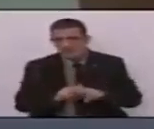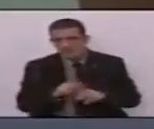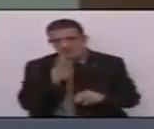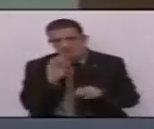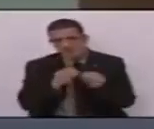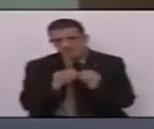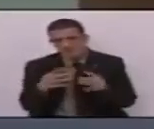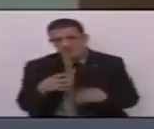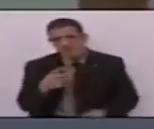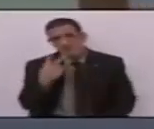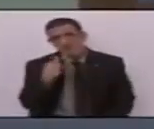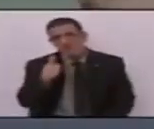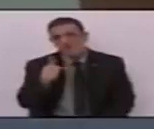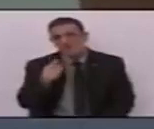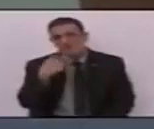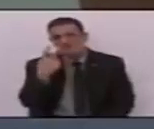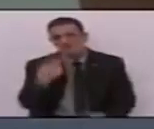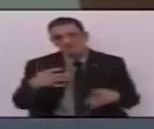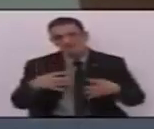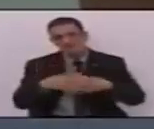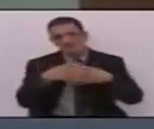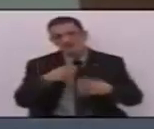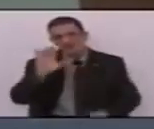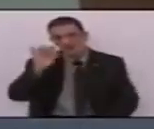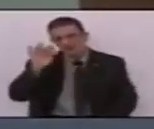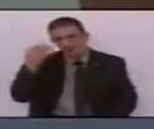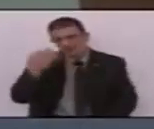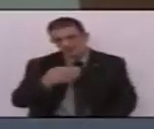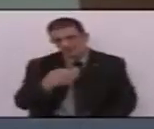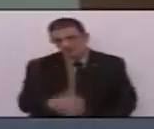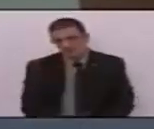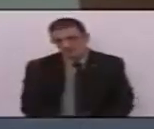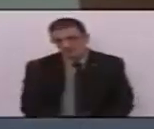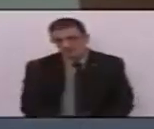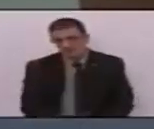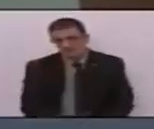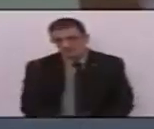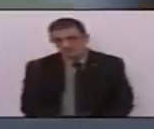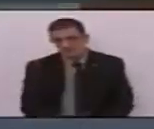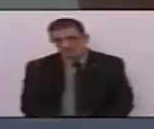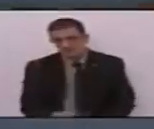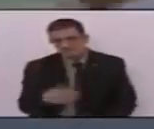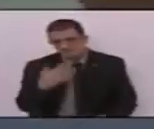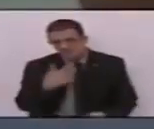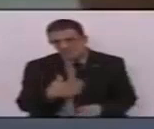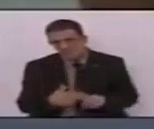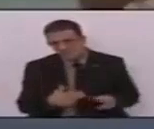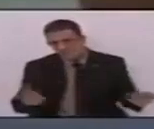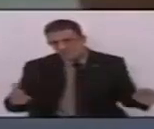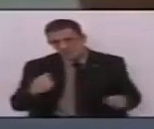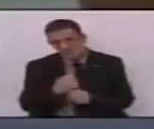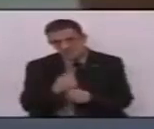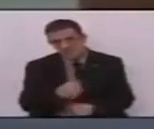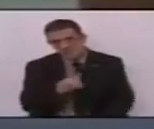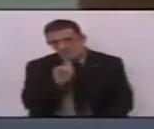كبيره، اذا كان مصنع ولا اثنين معناها ماهيش راح نعمموها بنسبه 40%، 40% هذاك واش معناها؟ معناها كل هذا المصانع تاع التركيب كل تعود تخدم،